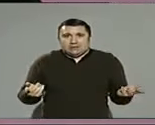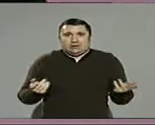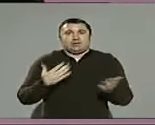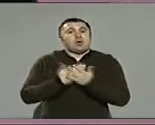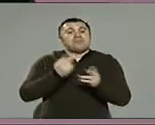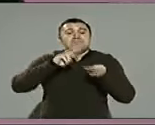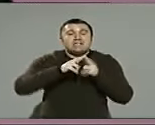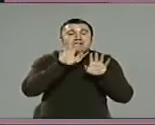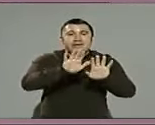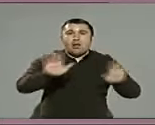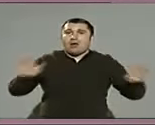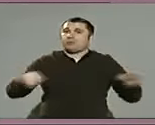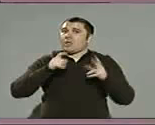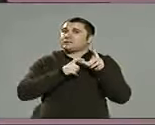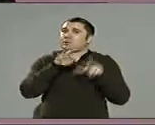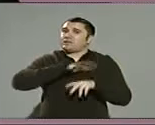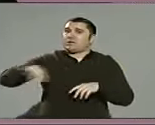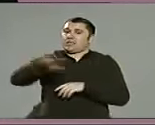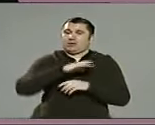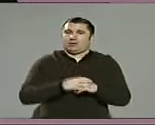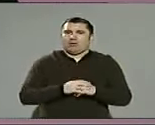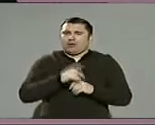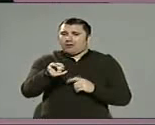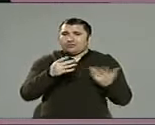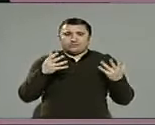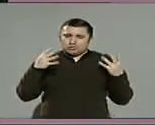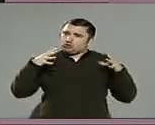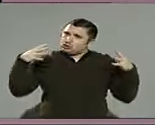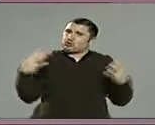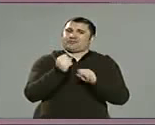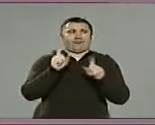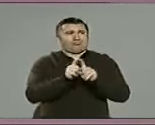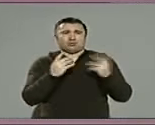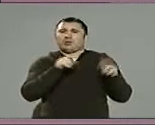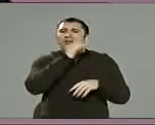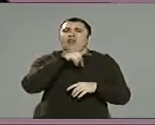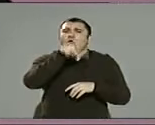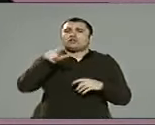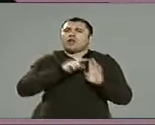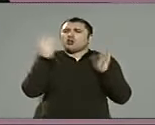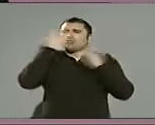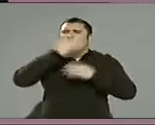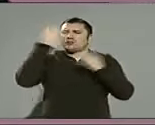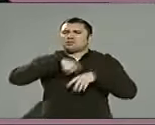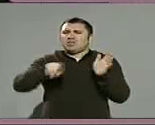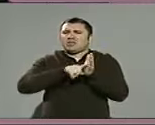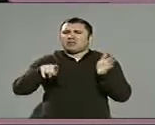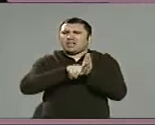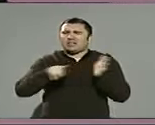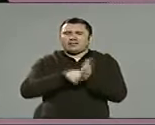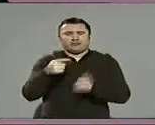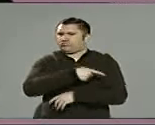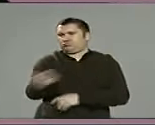Mitglieder der SPD gewesen, die sich nicht haben ins Boxhorn jagen lassen von Schwarzsehern und Berufspessimisten. Und ihnen müssen